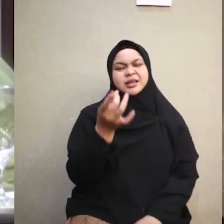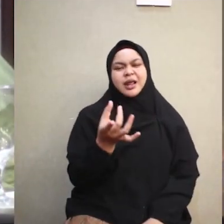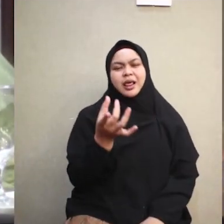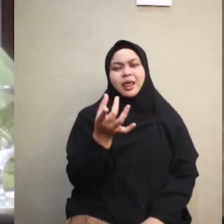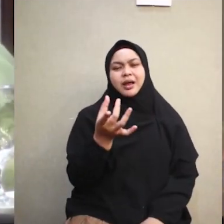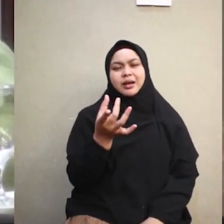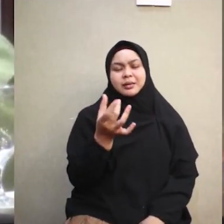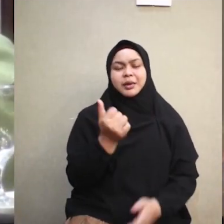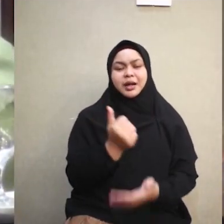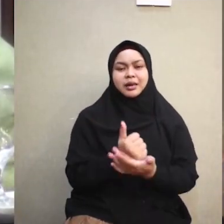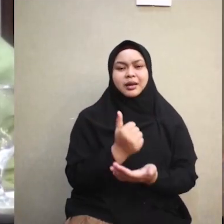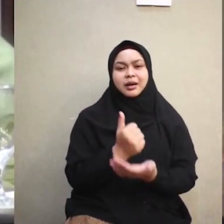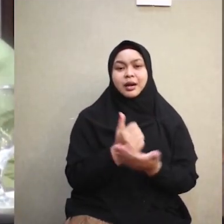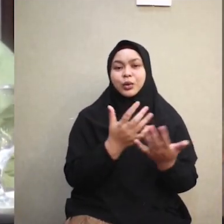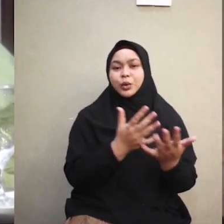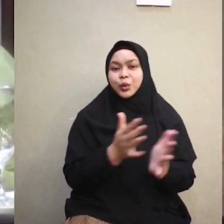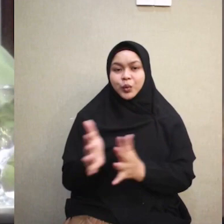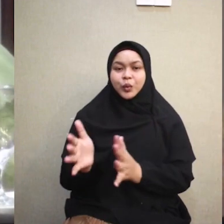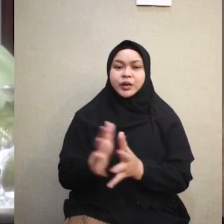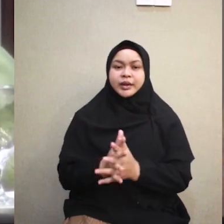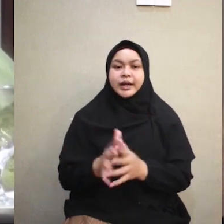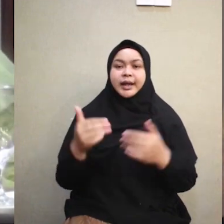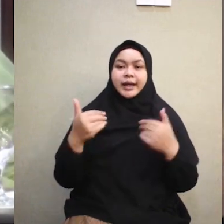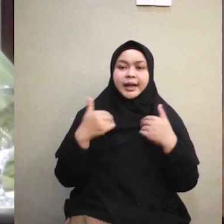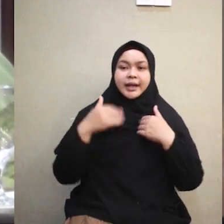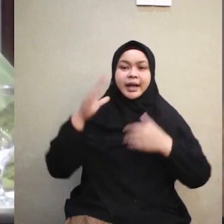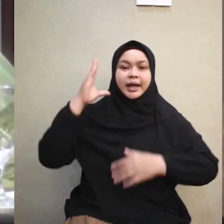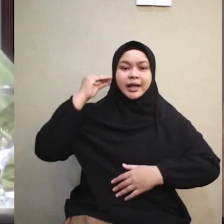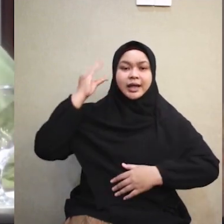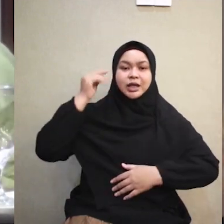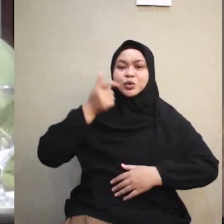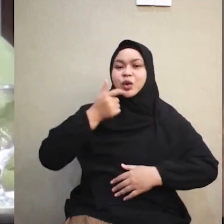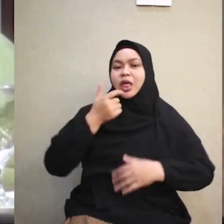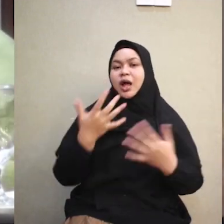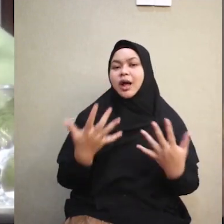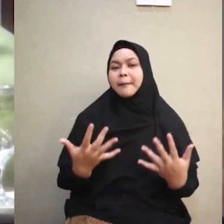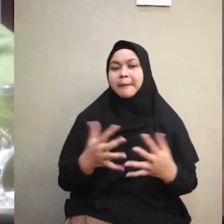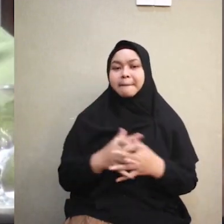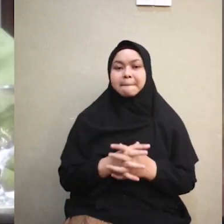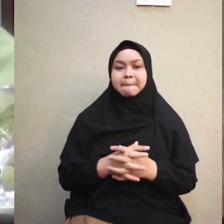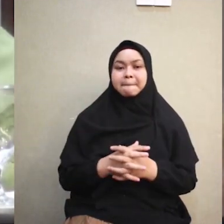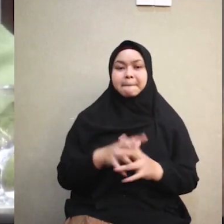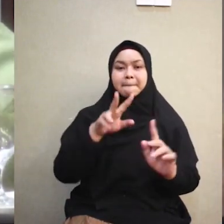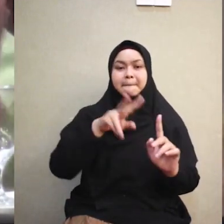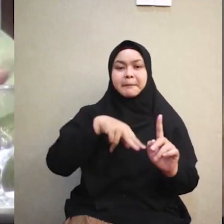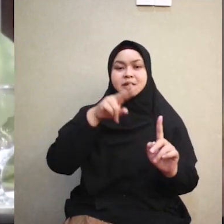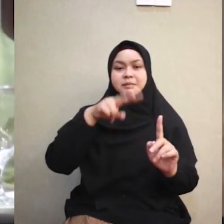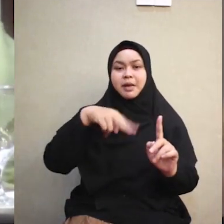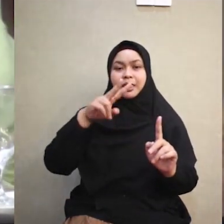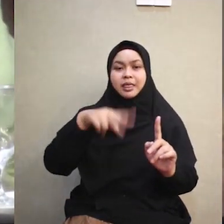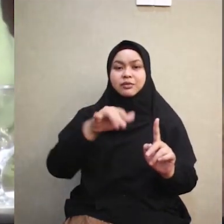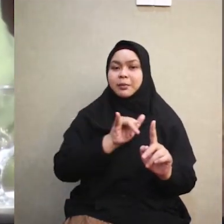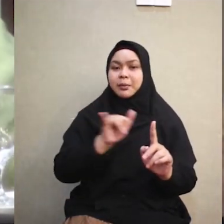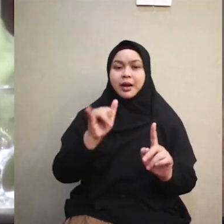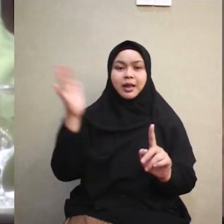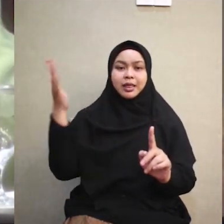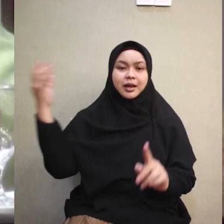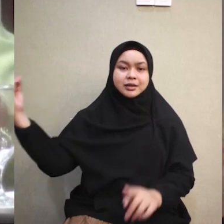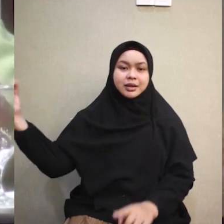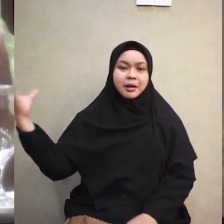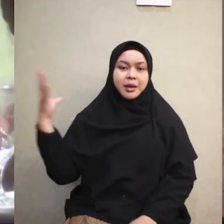nah kemudian juga ada isu terkait dengan prespektif seperti yang disampaikan Mbak